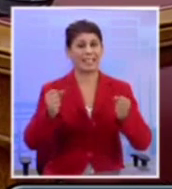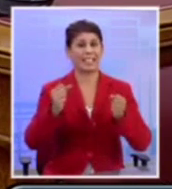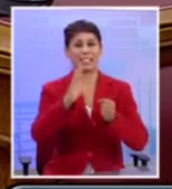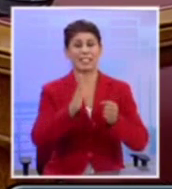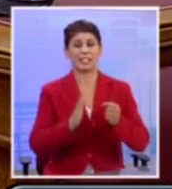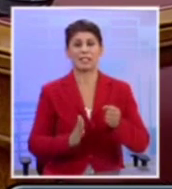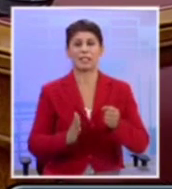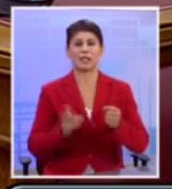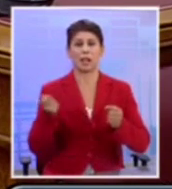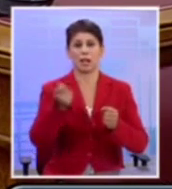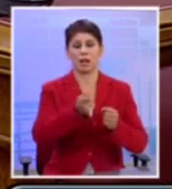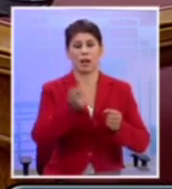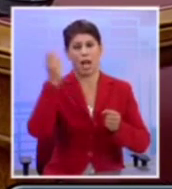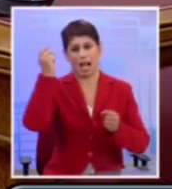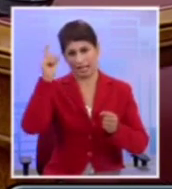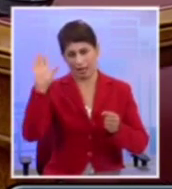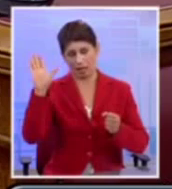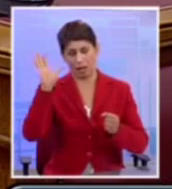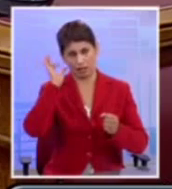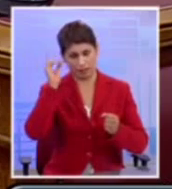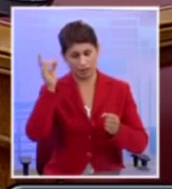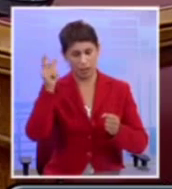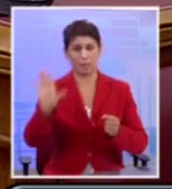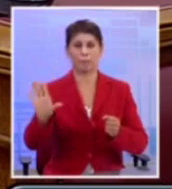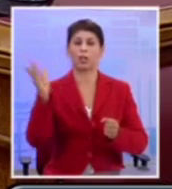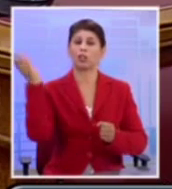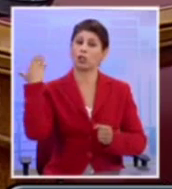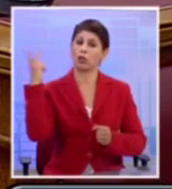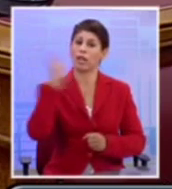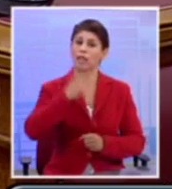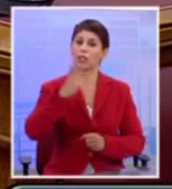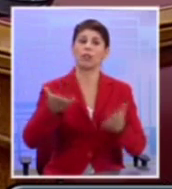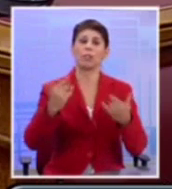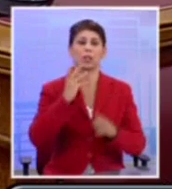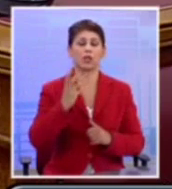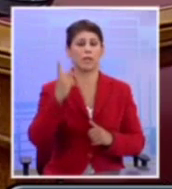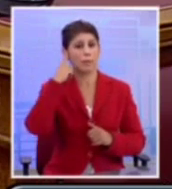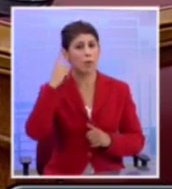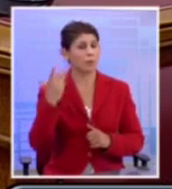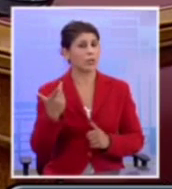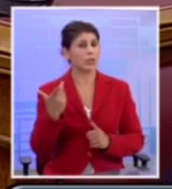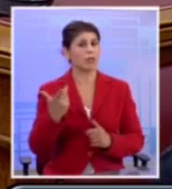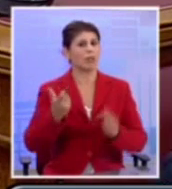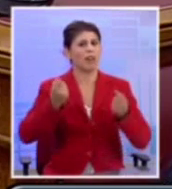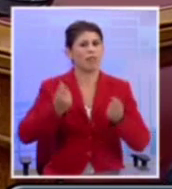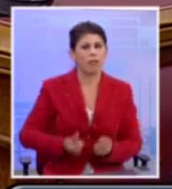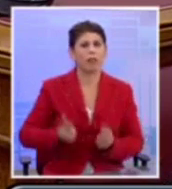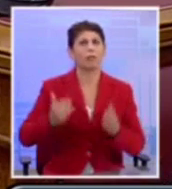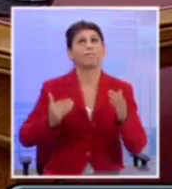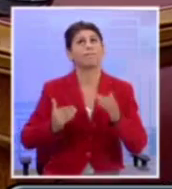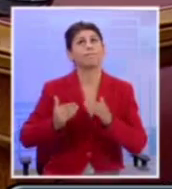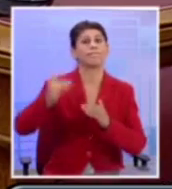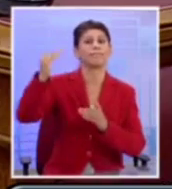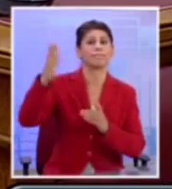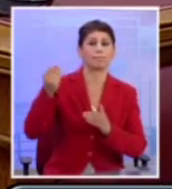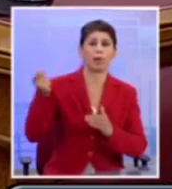στην Αργεντινή, και τότε έχει κατηγορηθεί το Διεθνές Ζωματικό Ταμείο ότι δεν έλαβε σοβαρά υπόψη το υψηλό χρέος, εν